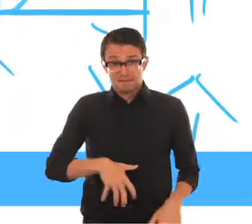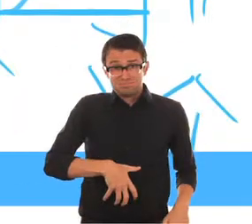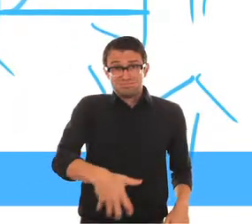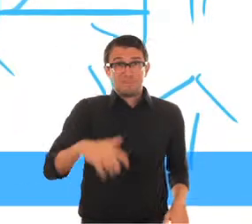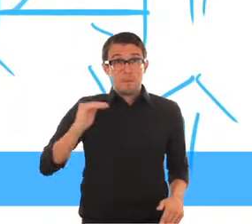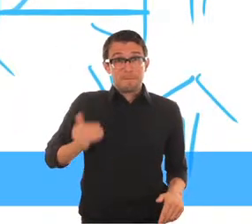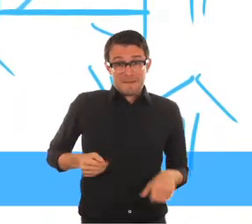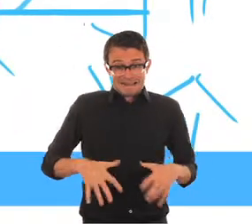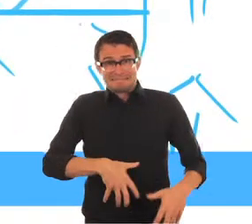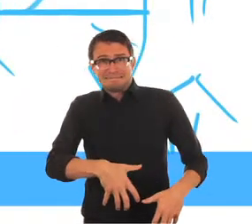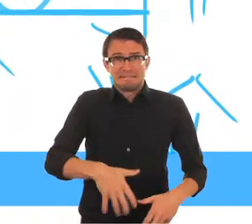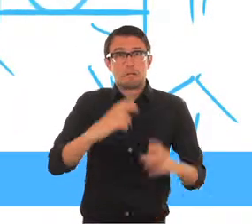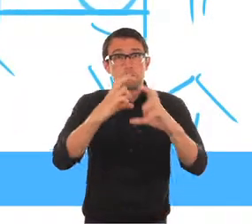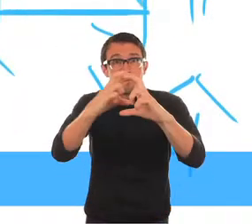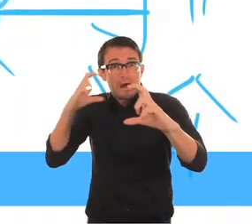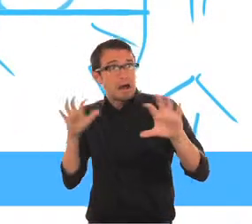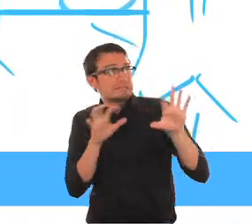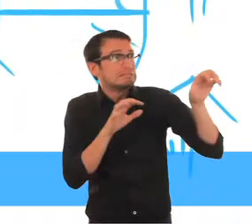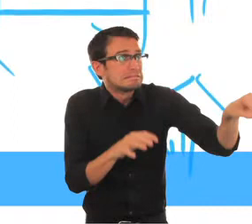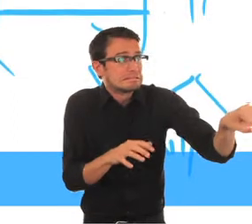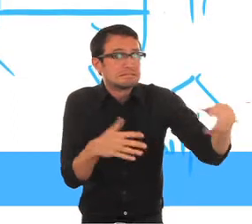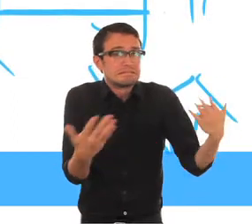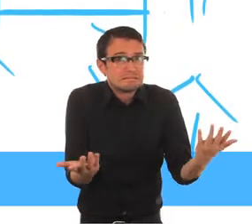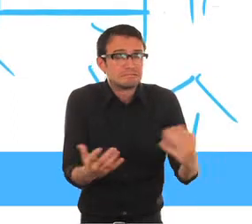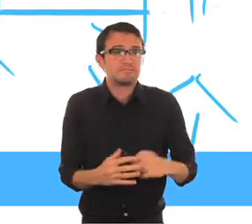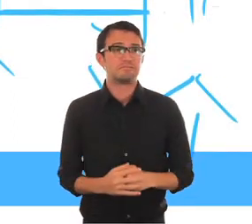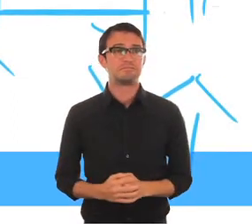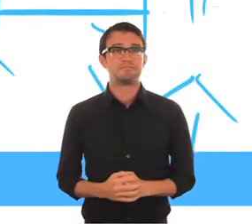en fin de grossesse essayant d'attraper un bus.